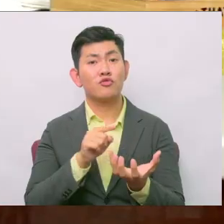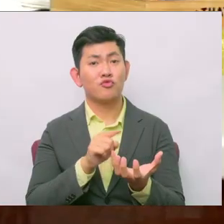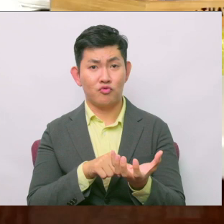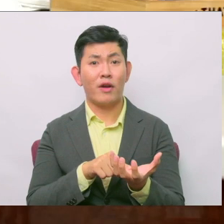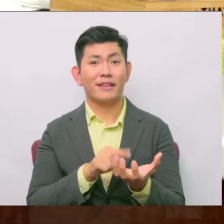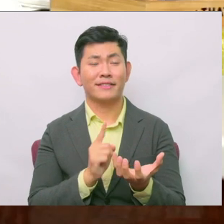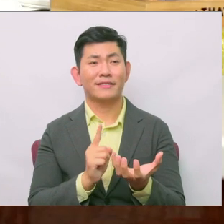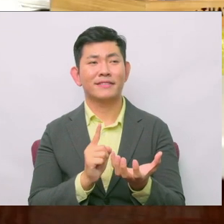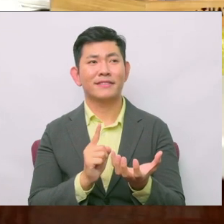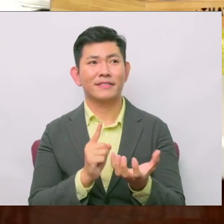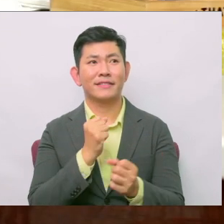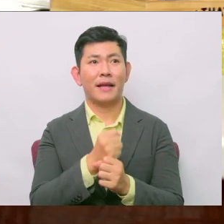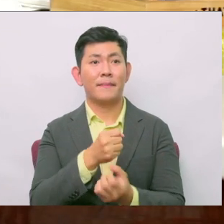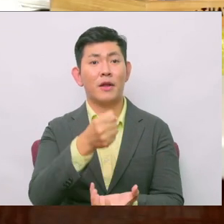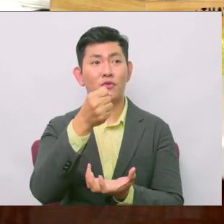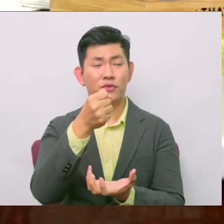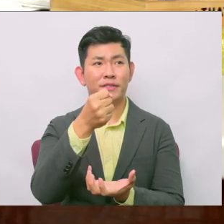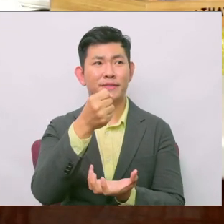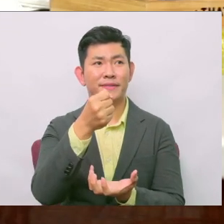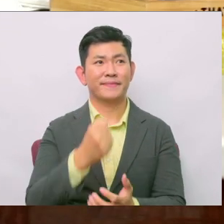าณนี ้ได้1ลูกนะคะ นะ